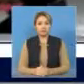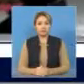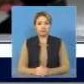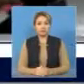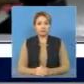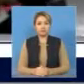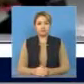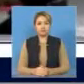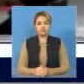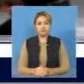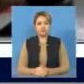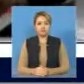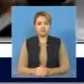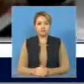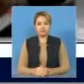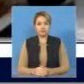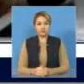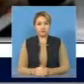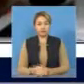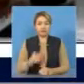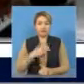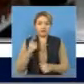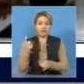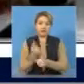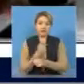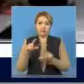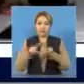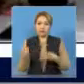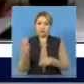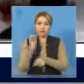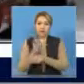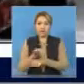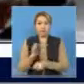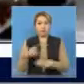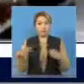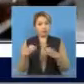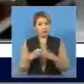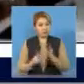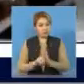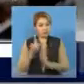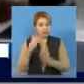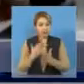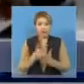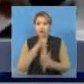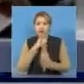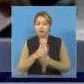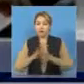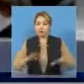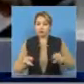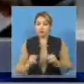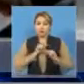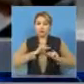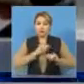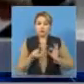в школу, я создала там ансамбль Аяулым. Алғаш рет мектепке келгенде Аяулым ансамблін құрдым. Бастапқы уақытта балалармен жұмыс істеу